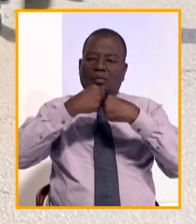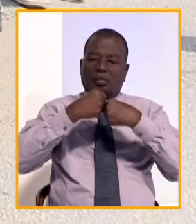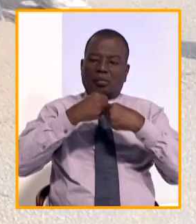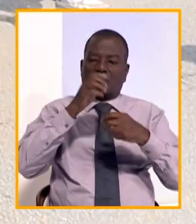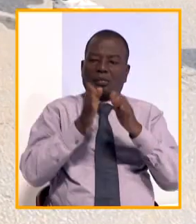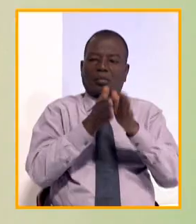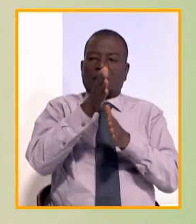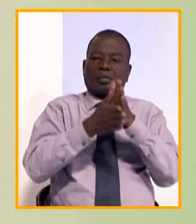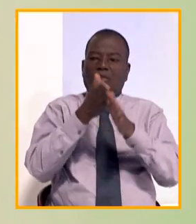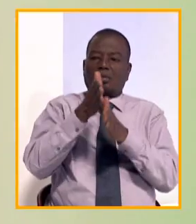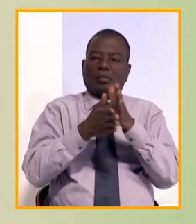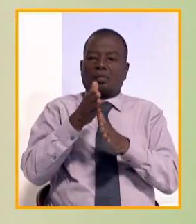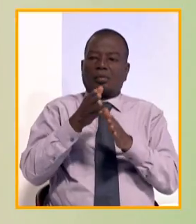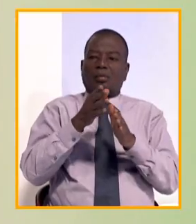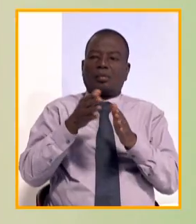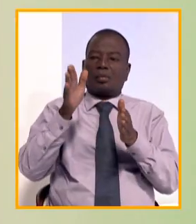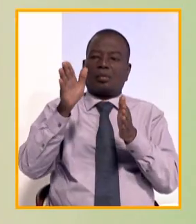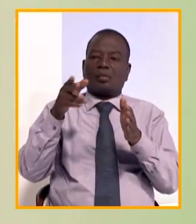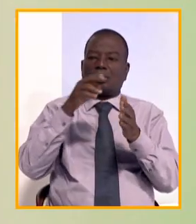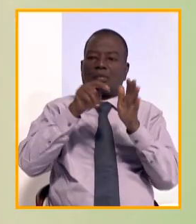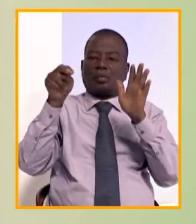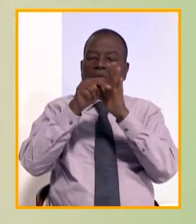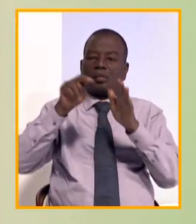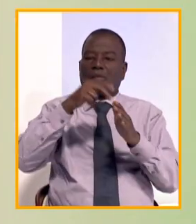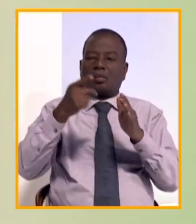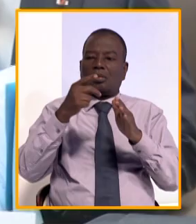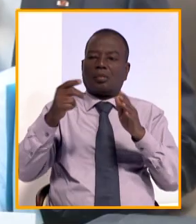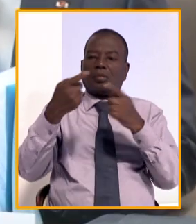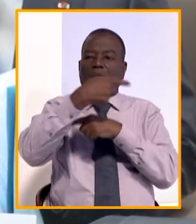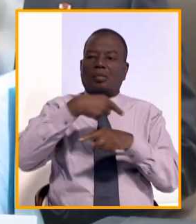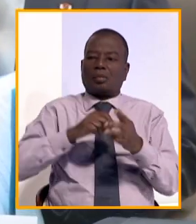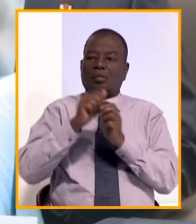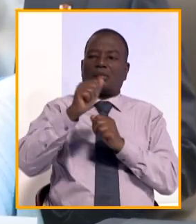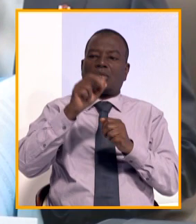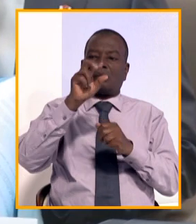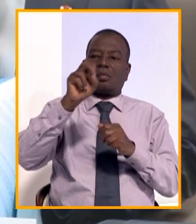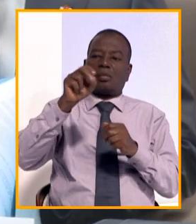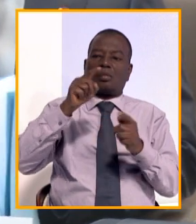circulation, dont la moyenne journalière est passée de 12 en 2012